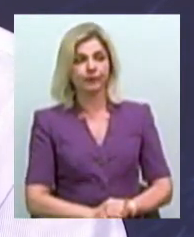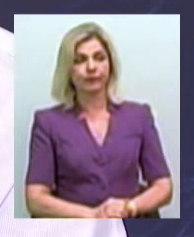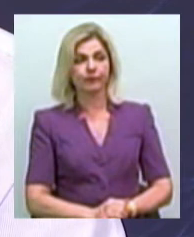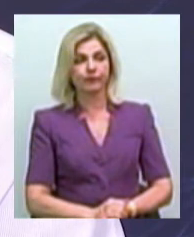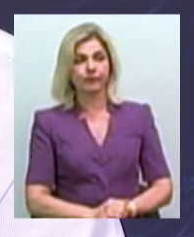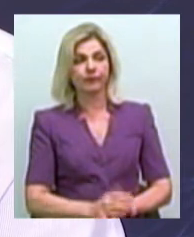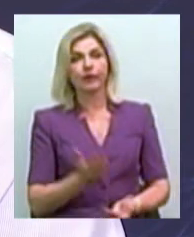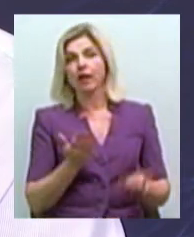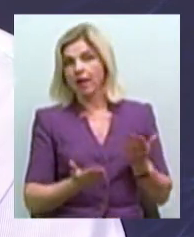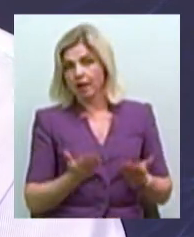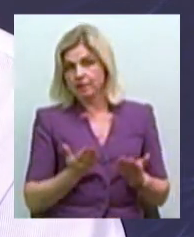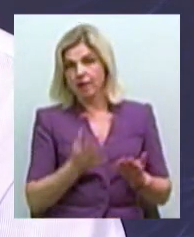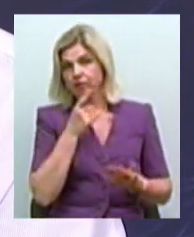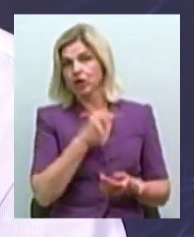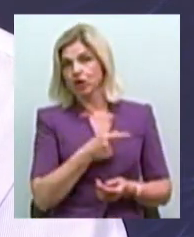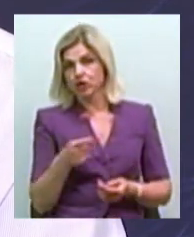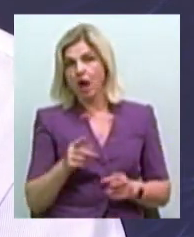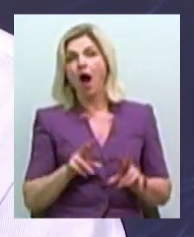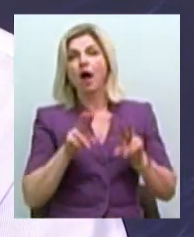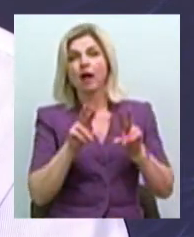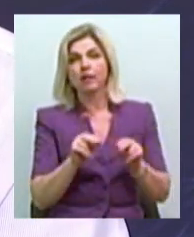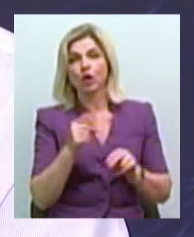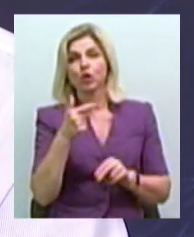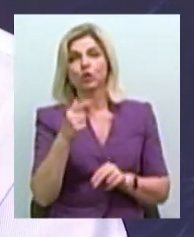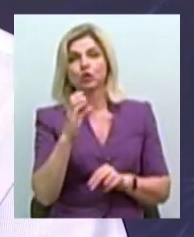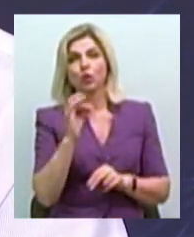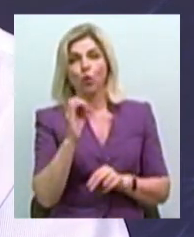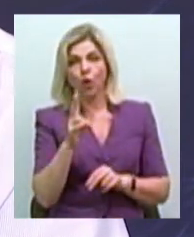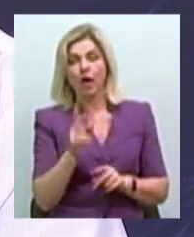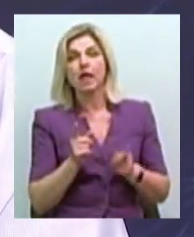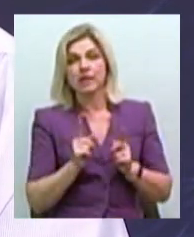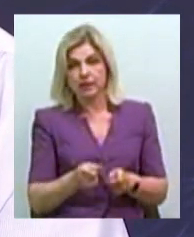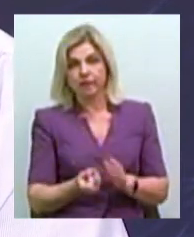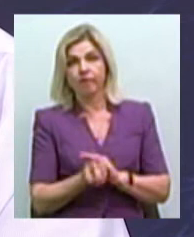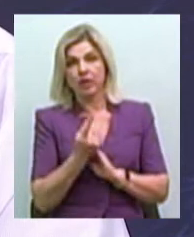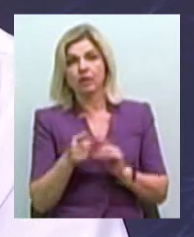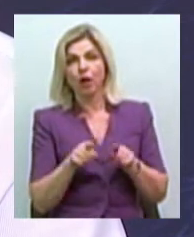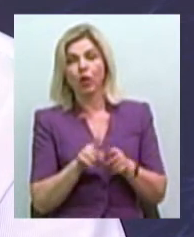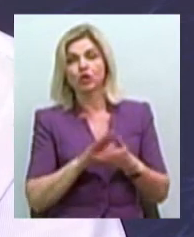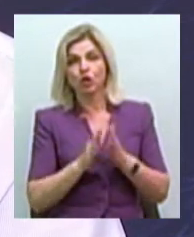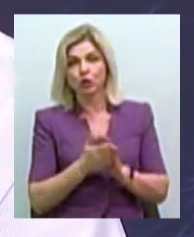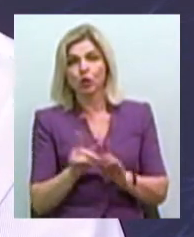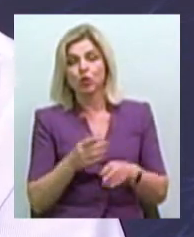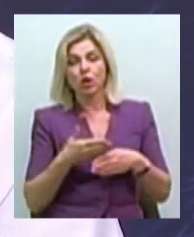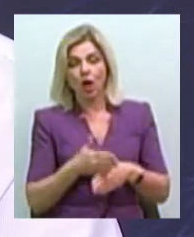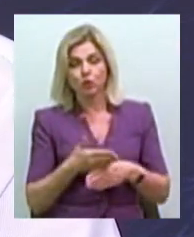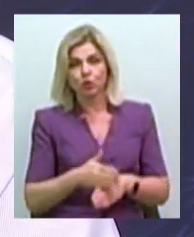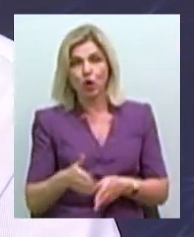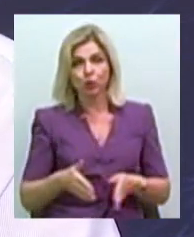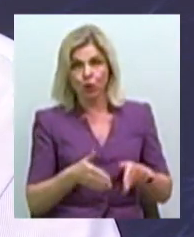Так. Якщо в течение гарантійного срока дійсно виникають такі ситуації, що розрушається дорога, з'являються